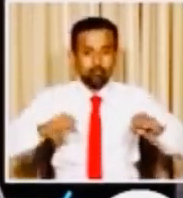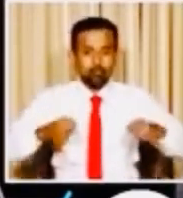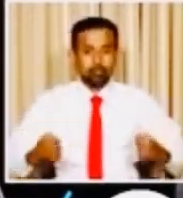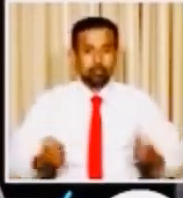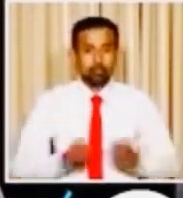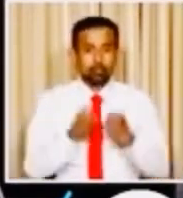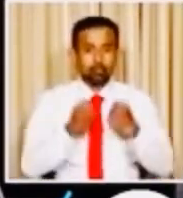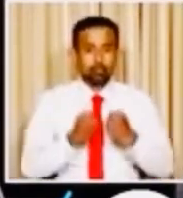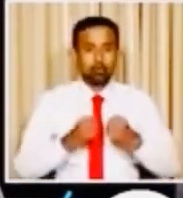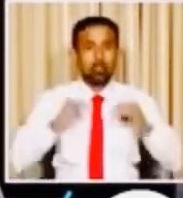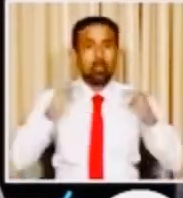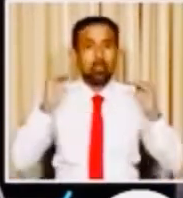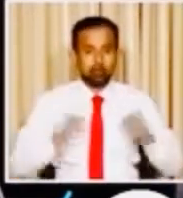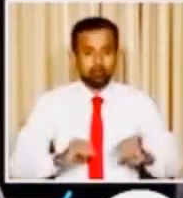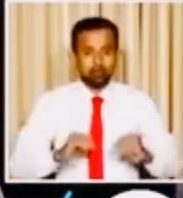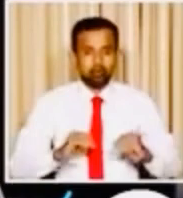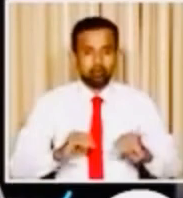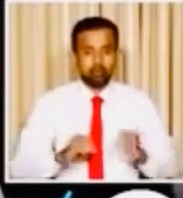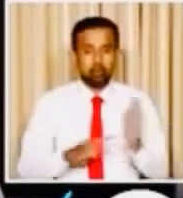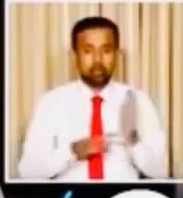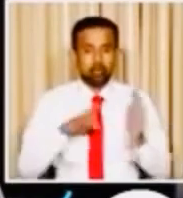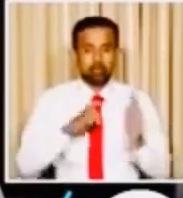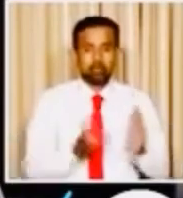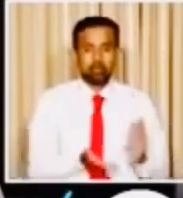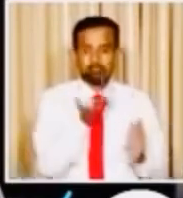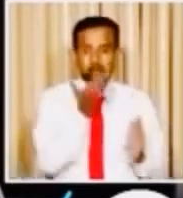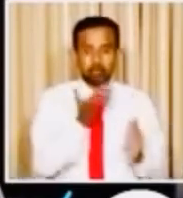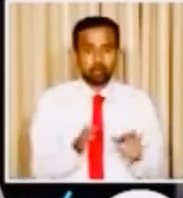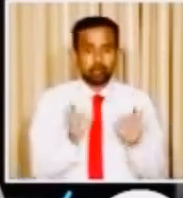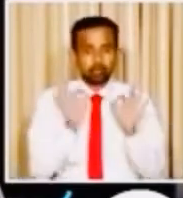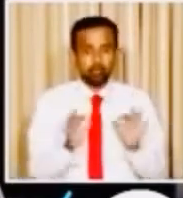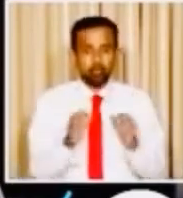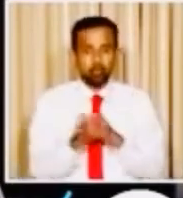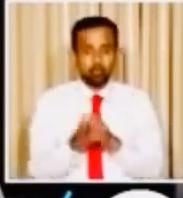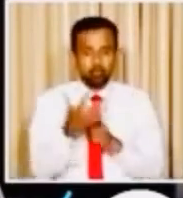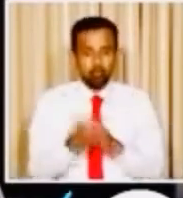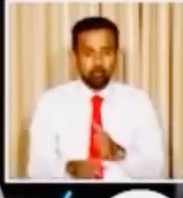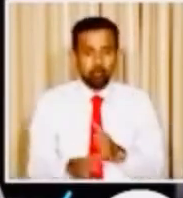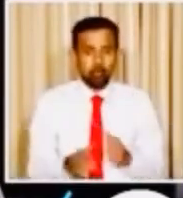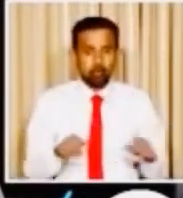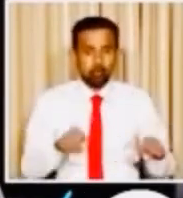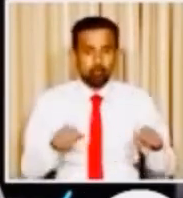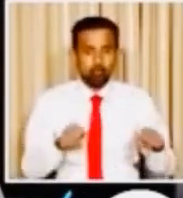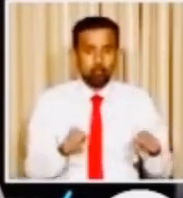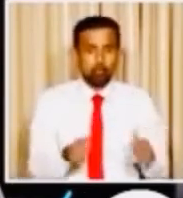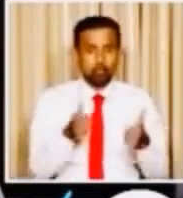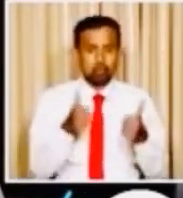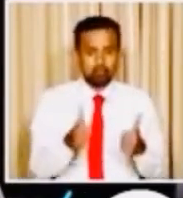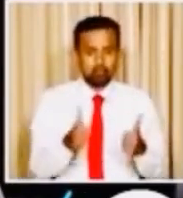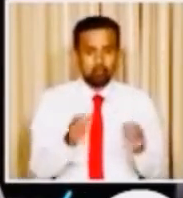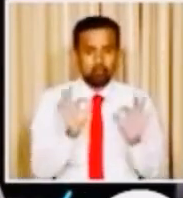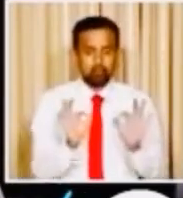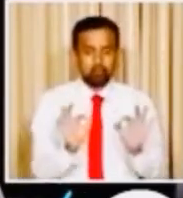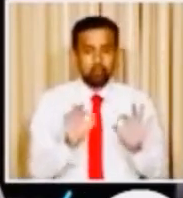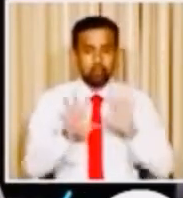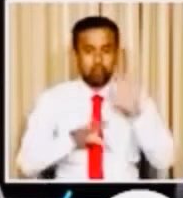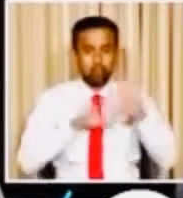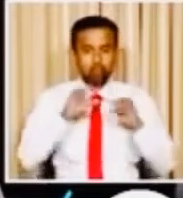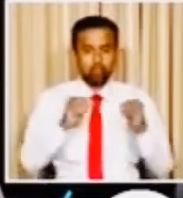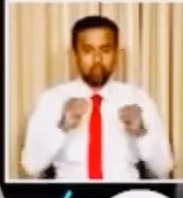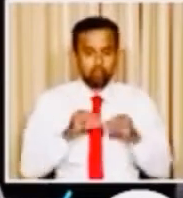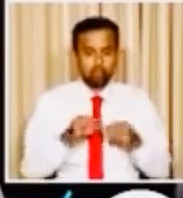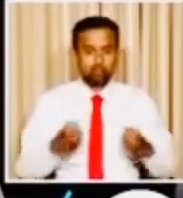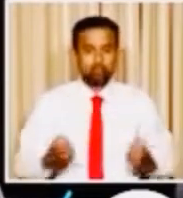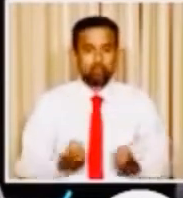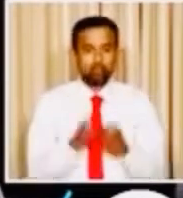වෙලා තියෙන ඉතාම අල්ප ලෙස. මොකද මේවාගේ තාක්ෂණය වැඩි, ප්‍රමිතියට හදලා තියෙනවා, ඒ වගේ බැලන්ස් එක හොඳයි. ඒ නිසා ඒ වගේන් දත්ත ගත්තාම වෙලා තියෙන